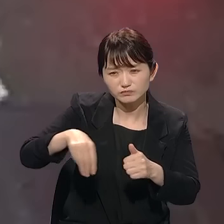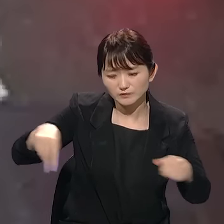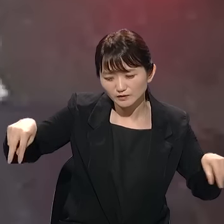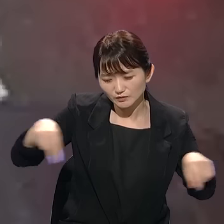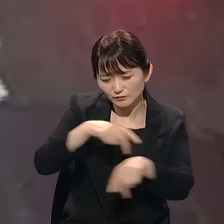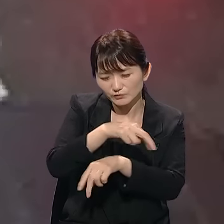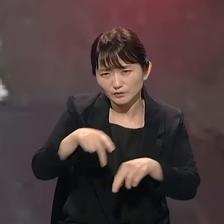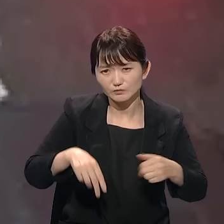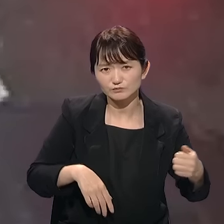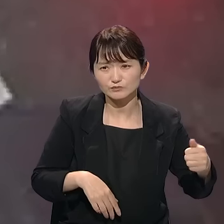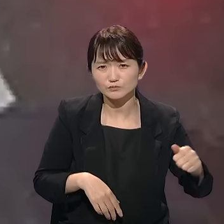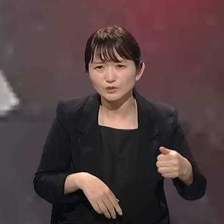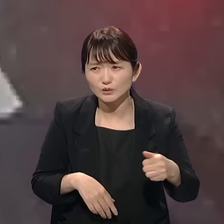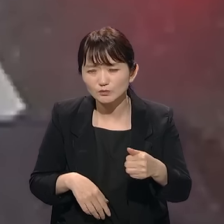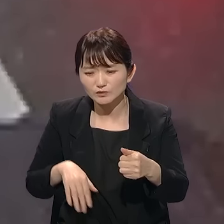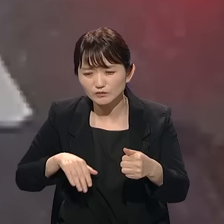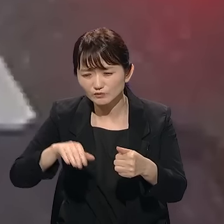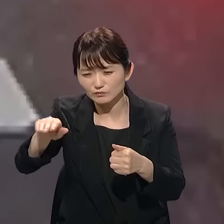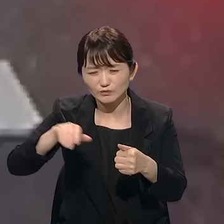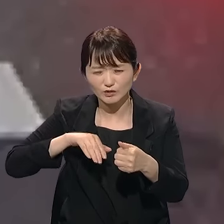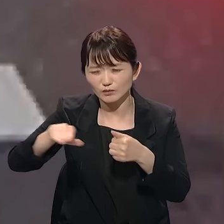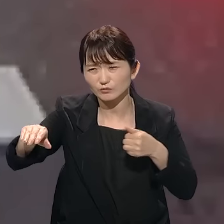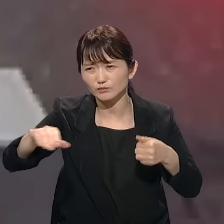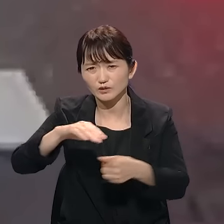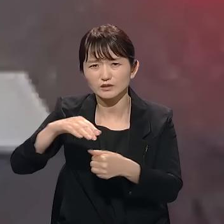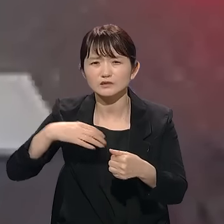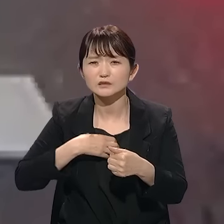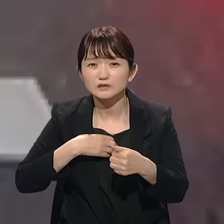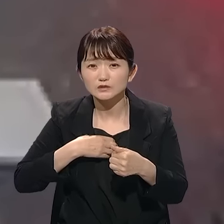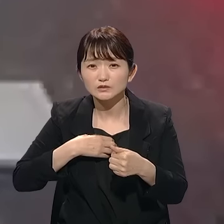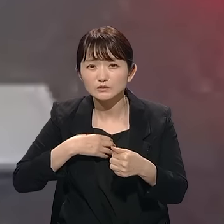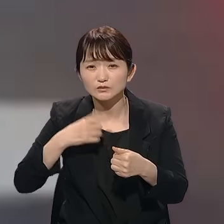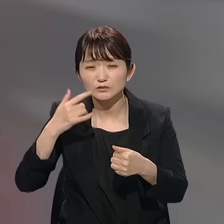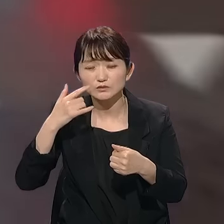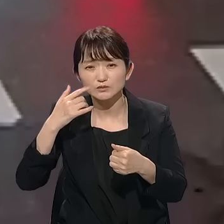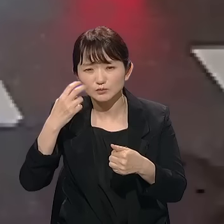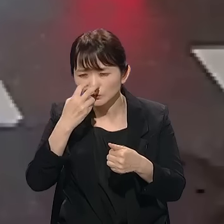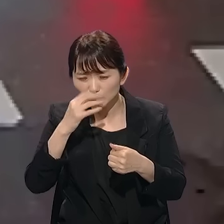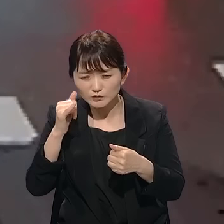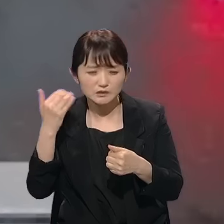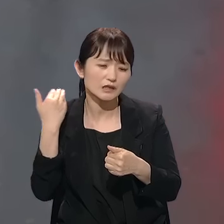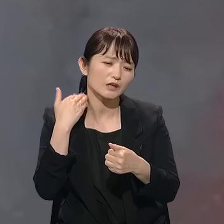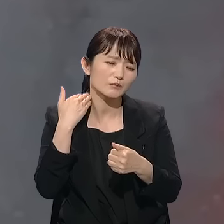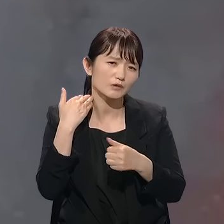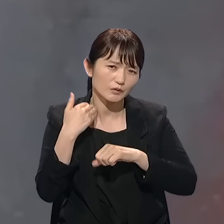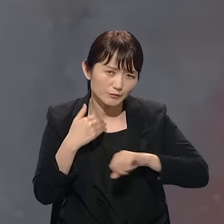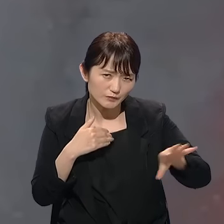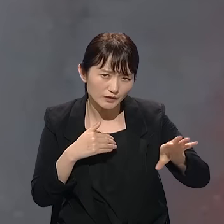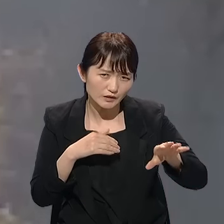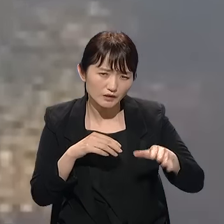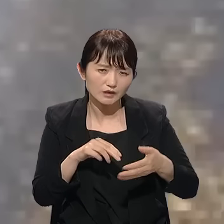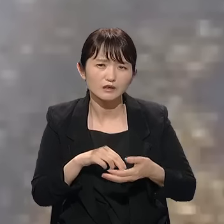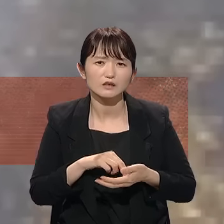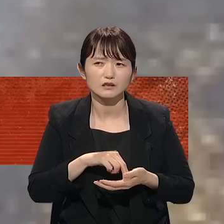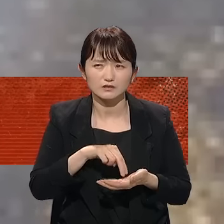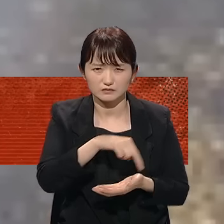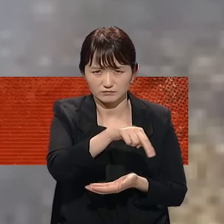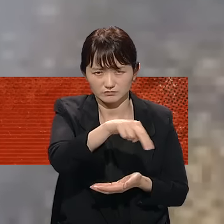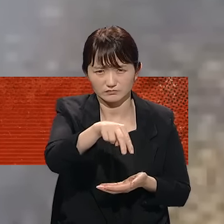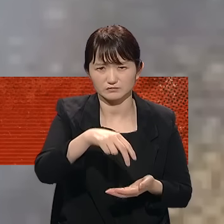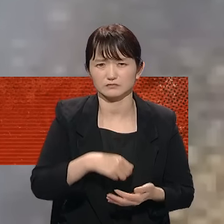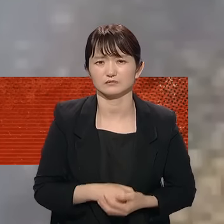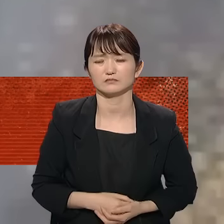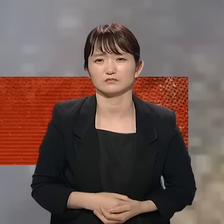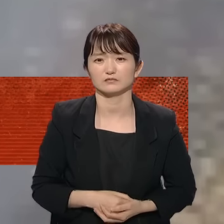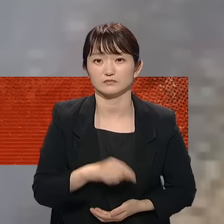차가 달리는 도로라서 더 위험한 상황인데요. 보호자가 보이지 않는 걸로 봐서는 아마 버려졌거나 잃어버린 것 같죠. 아, 위험해.